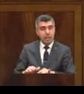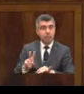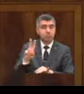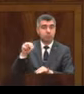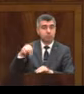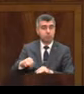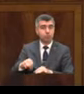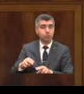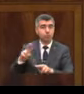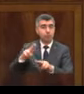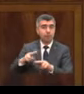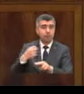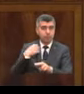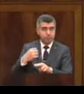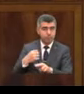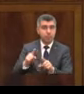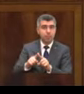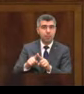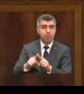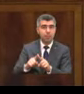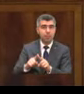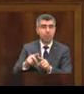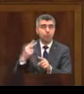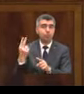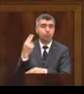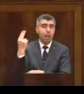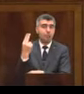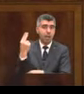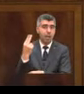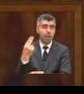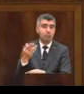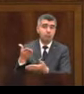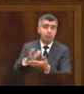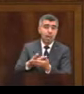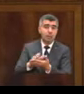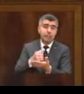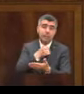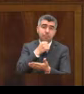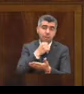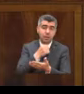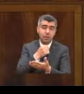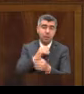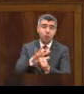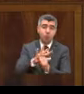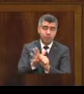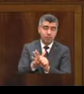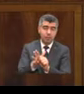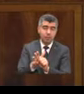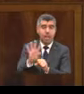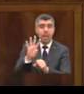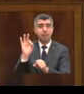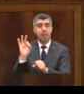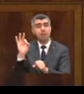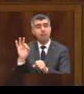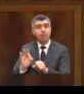المتحدة وتقارير كذلك لجامعات بحثية أكدت أن نسبة الوفيات في الكوفيد كتوصل حتى 40%